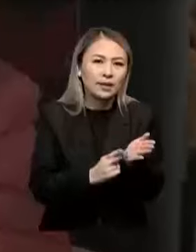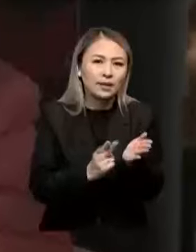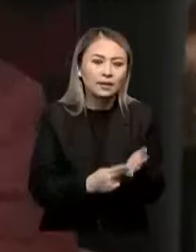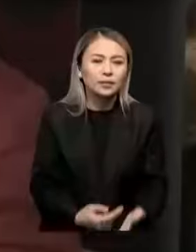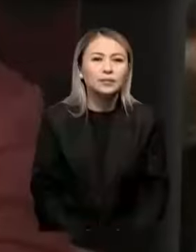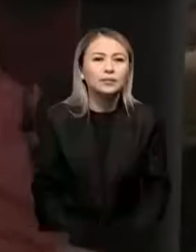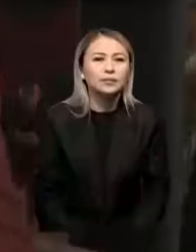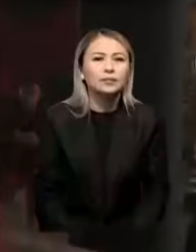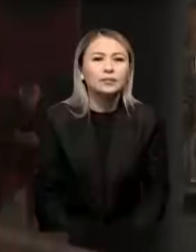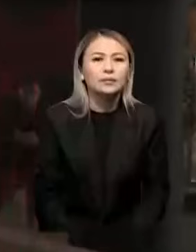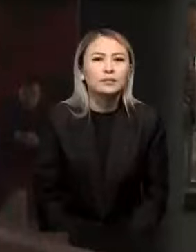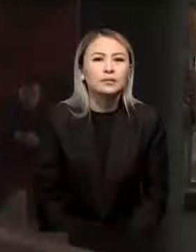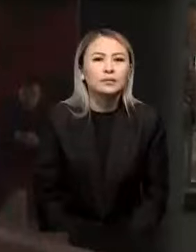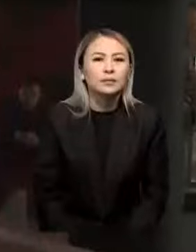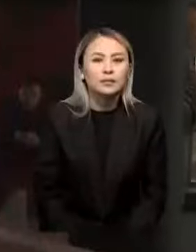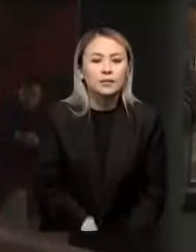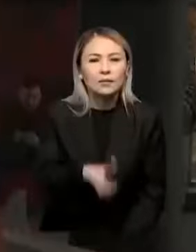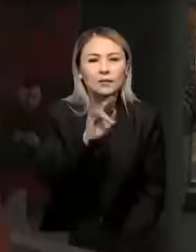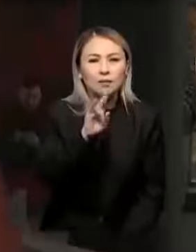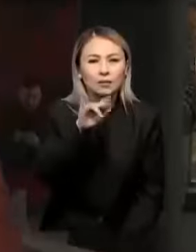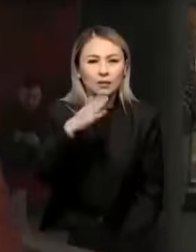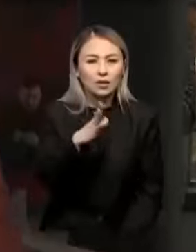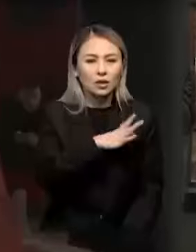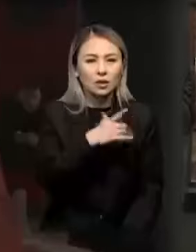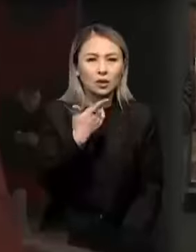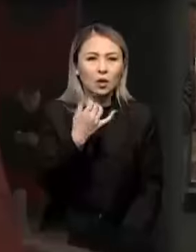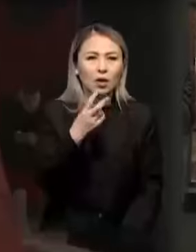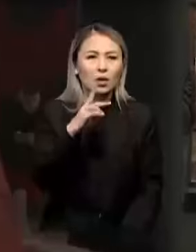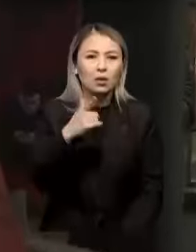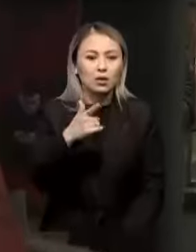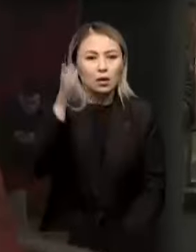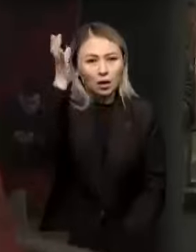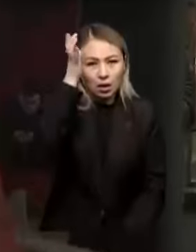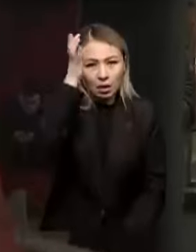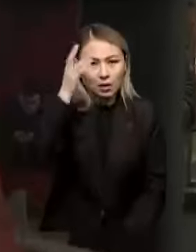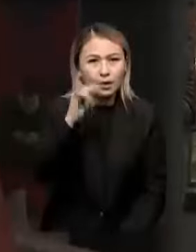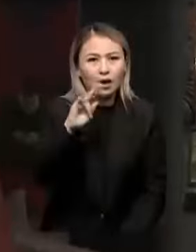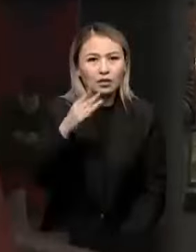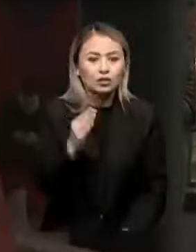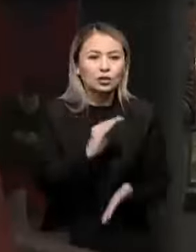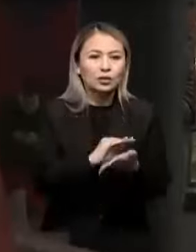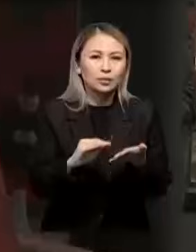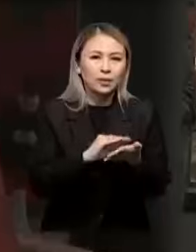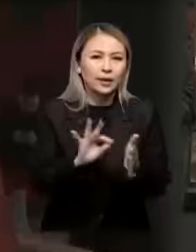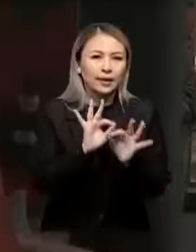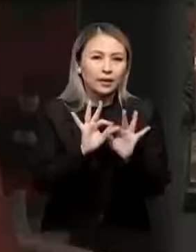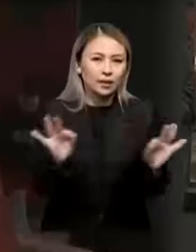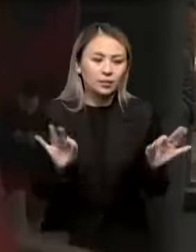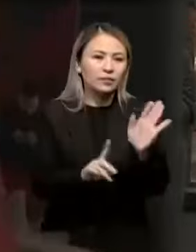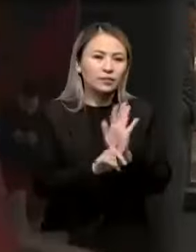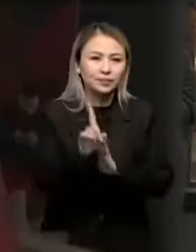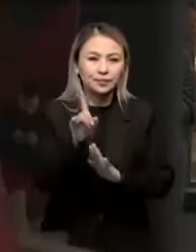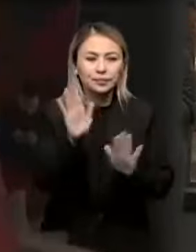Біз Қанышты осы уақытқа дейін жалпы көпшілік қауым геолог ғалым ретінде танып келдік. Бірақ Қаныш керемет жазушы, Қаныш